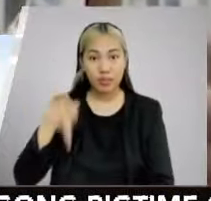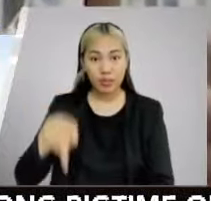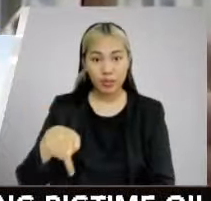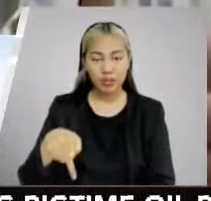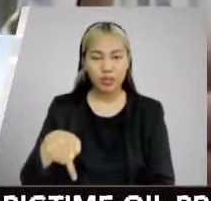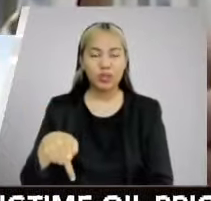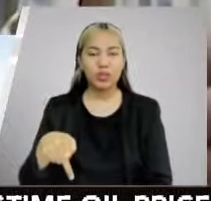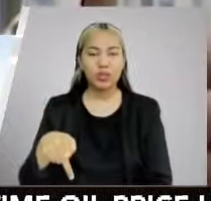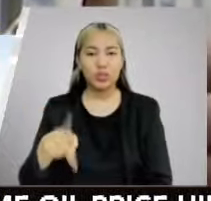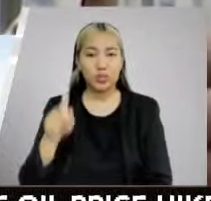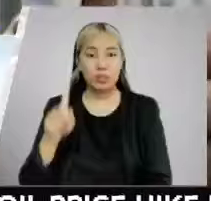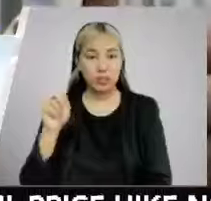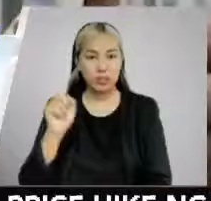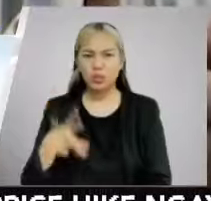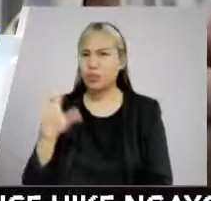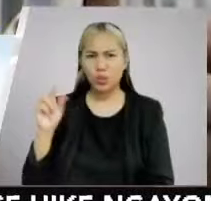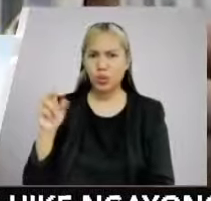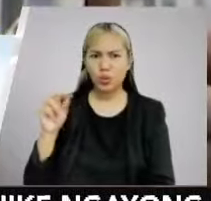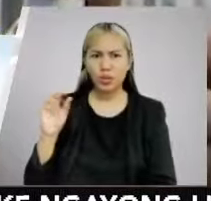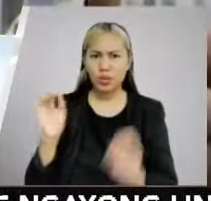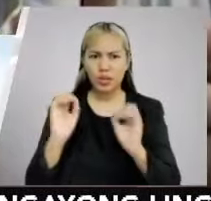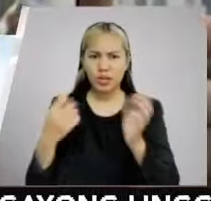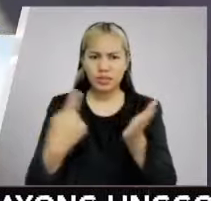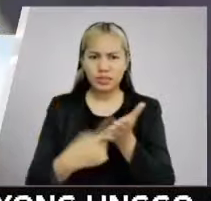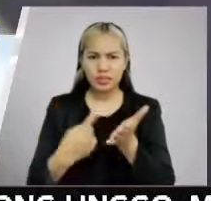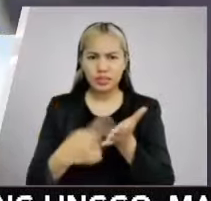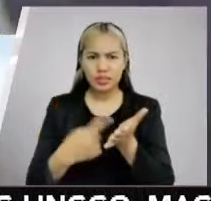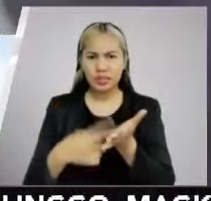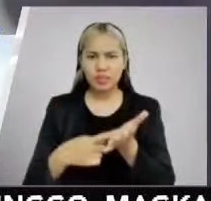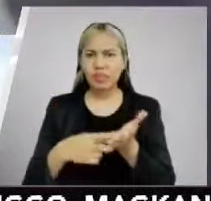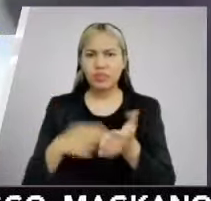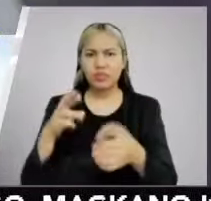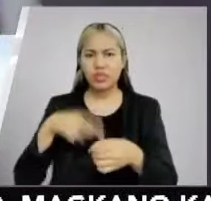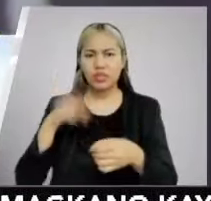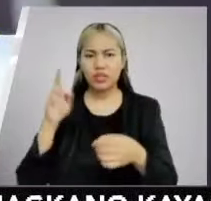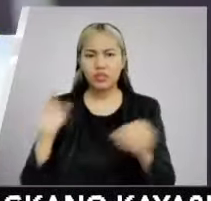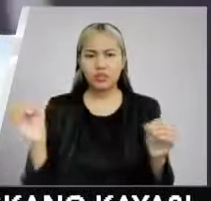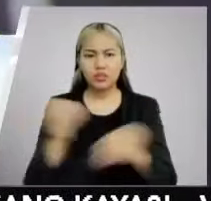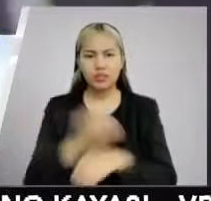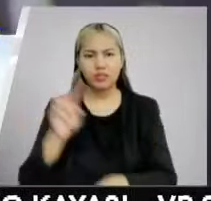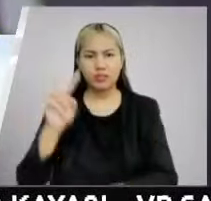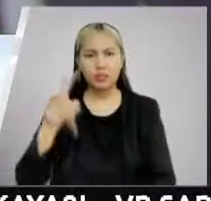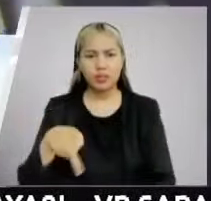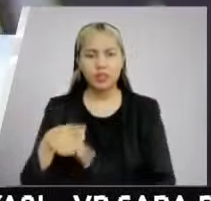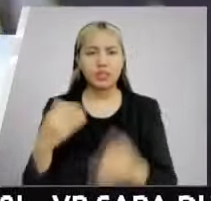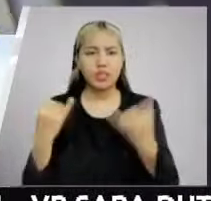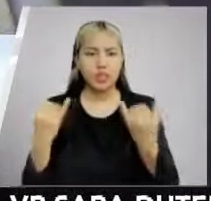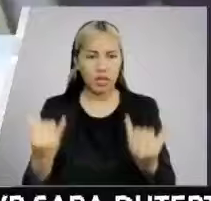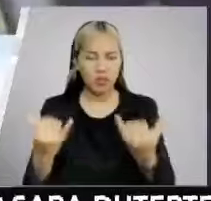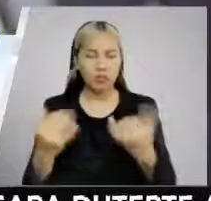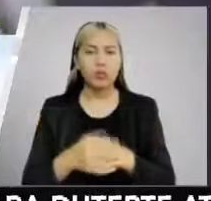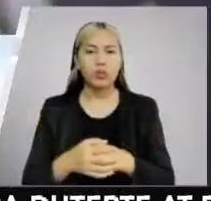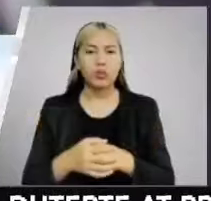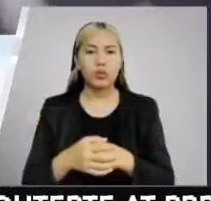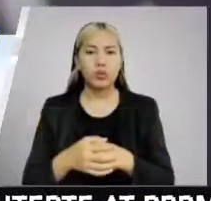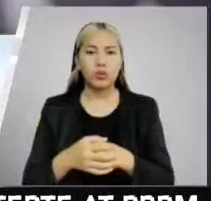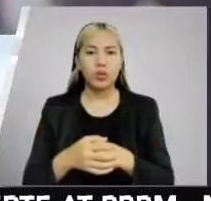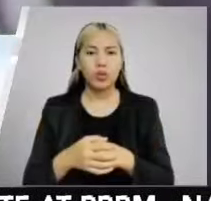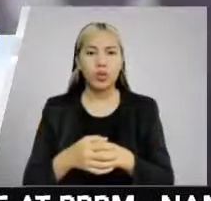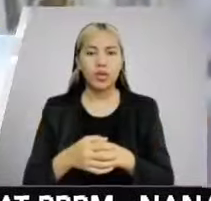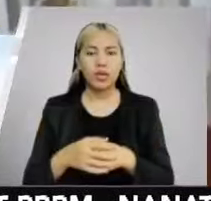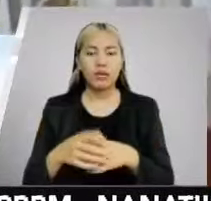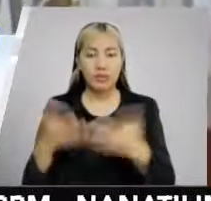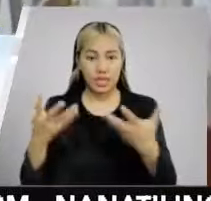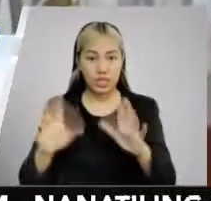Walang discussions about resigning sa office of the Vice President. Ngayong wala na siya sa gabinete, saan na nga ba gugugulin ng bise ang kanyang